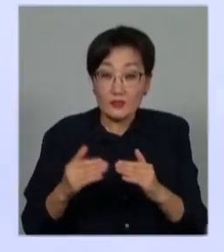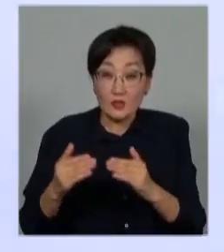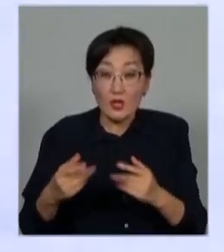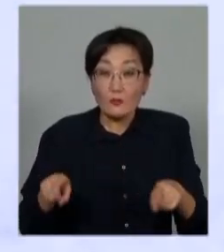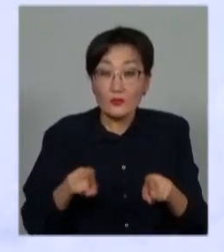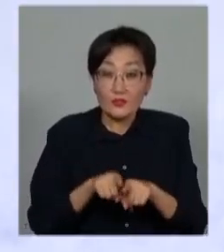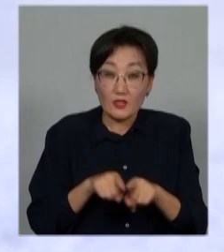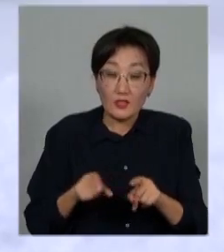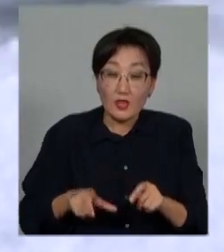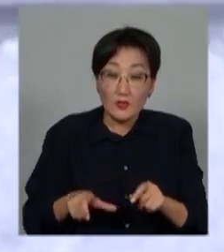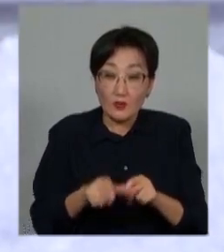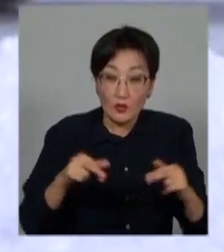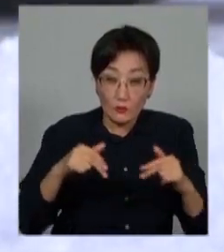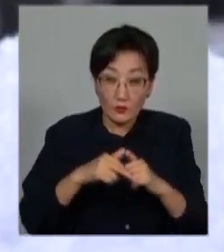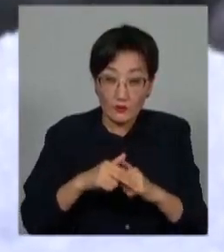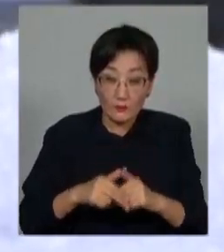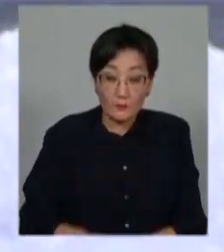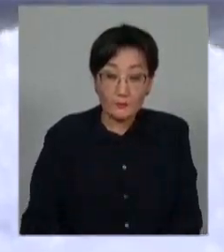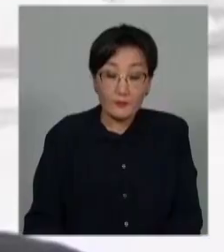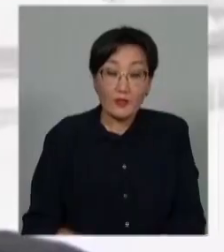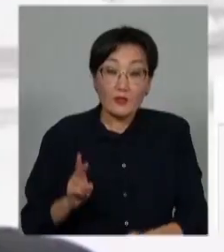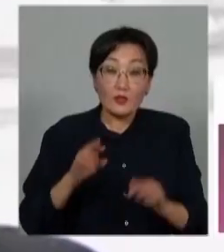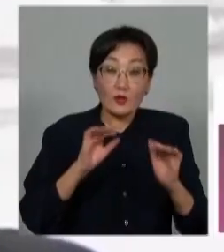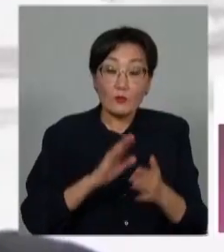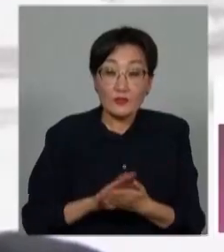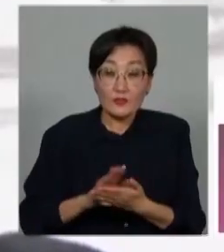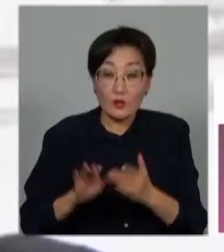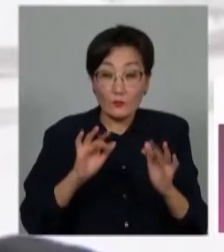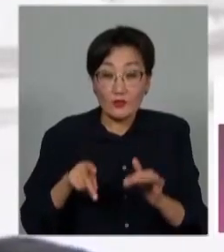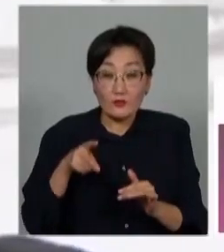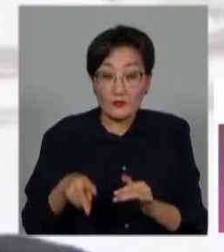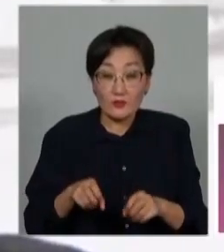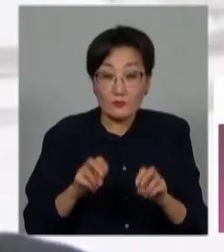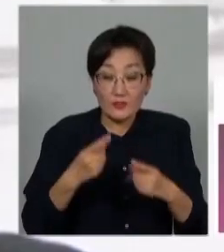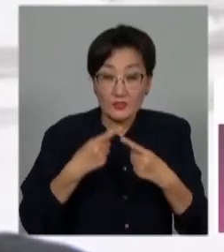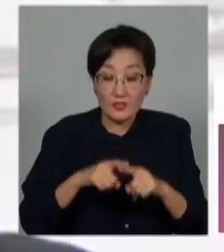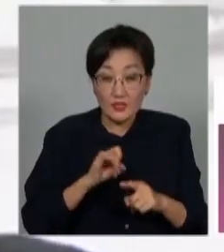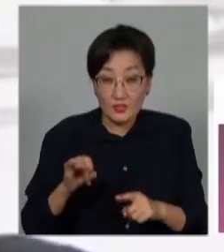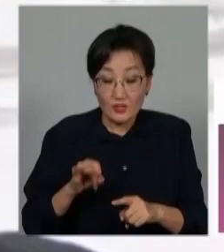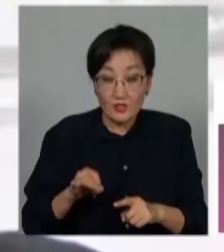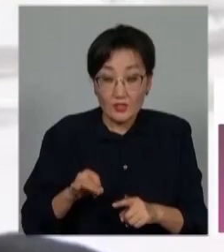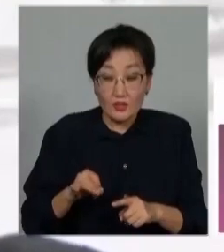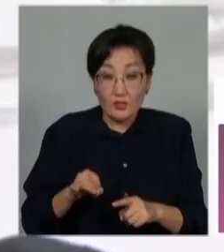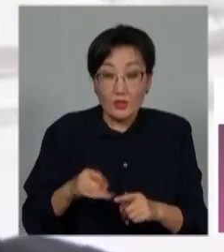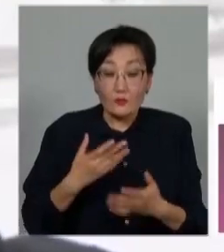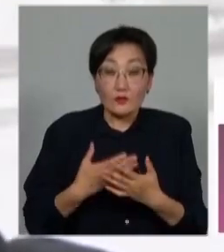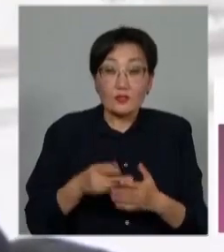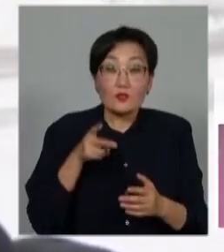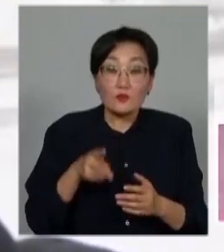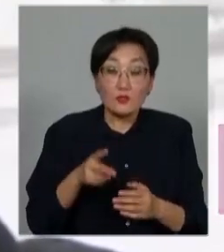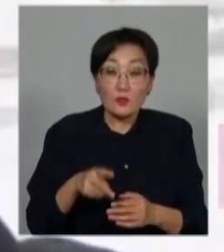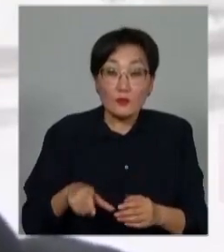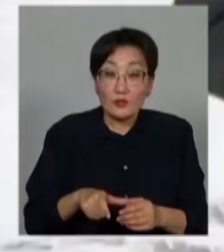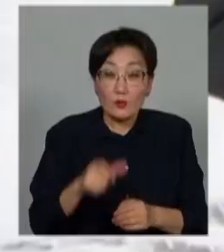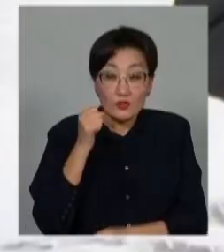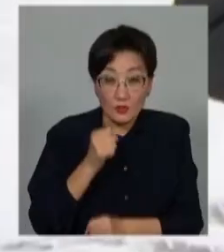а также на тротуарах. К уборке снега привлечено 2000 специальной техники и около 2000